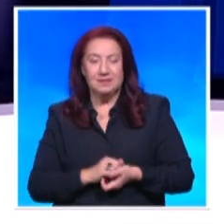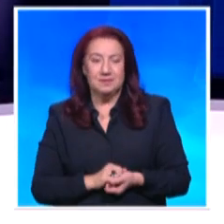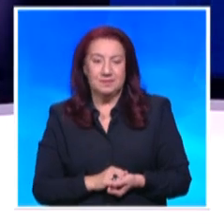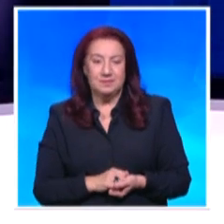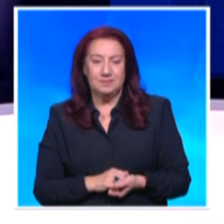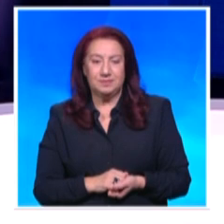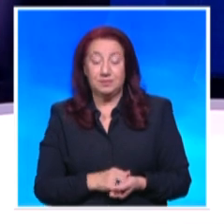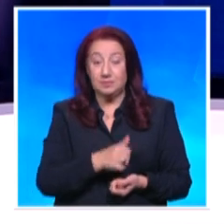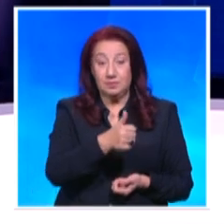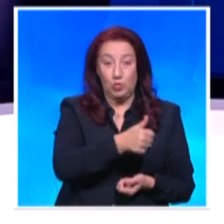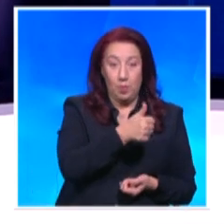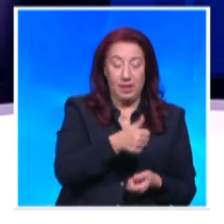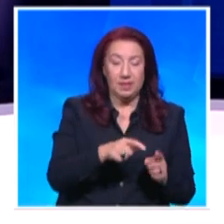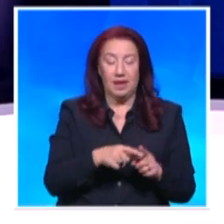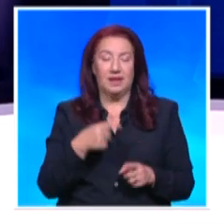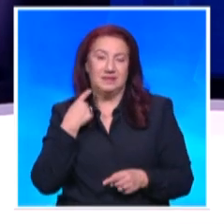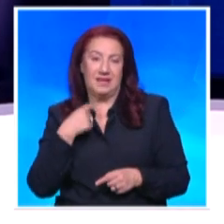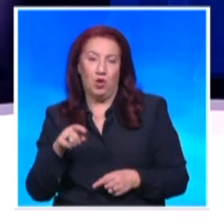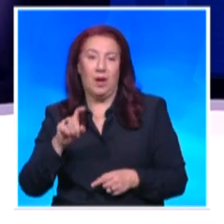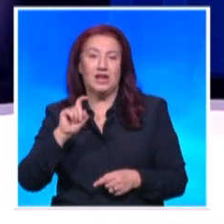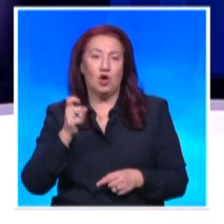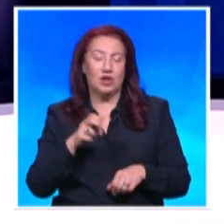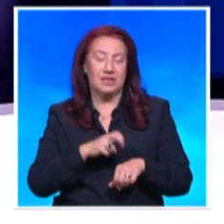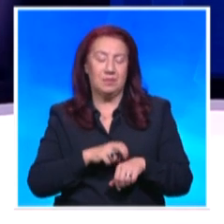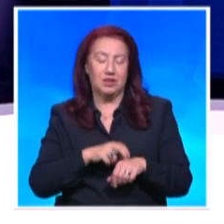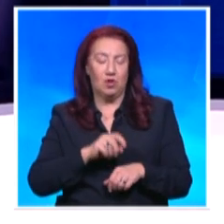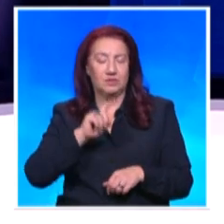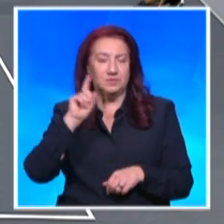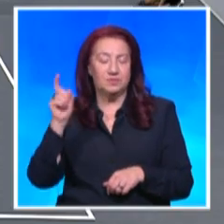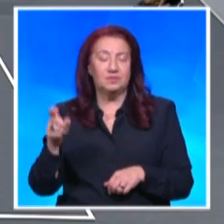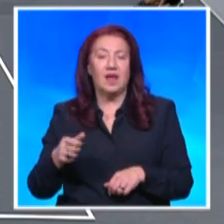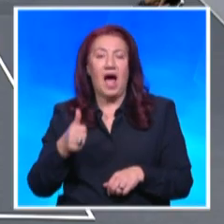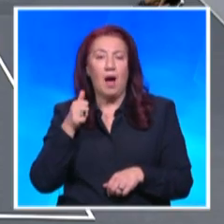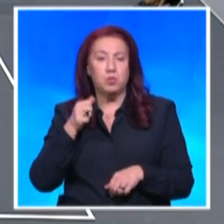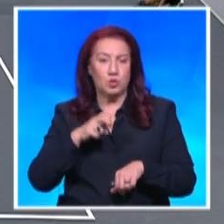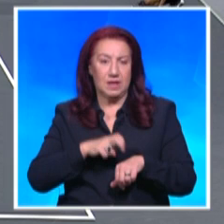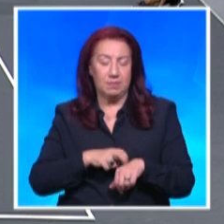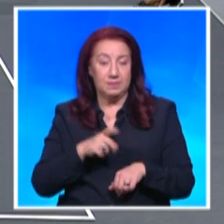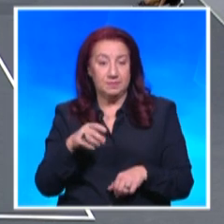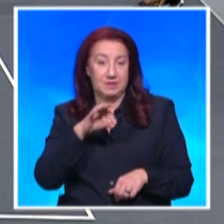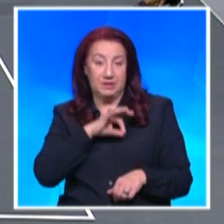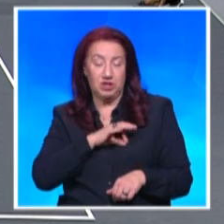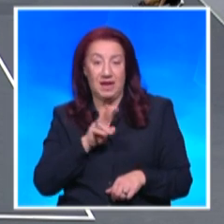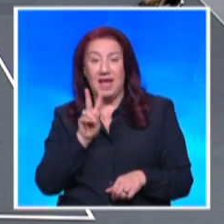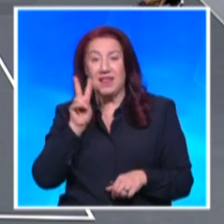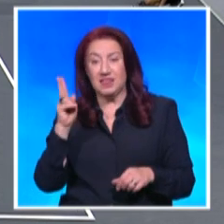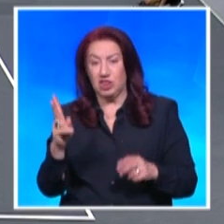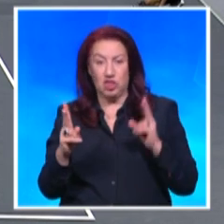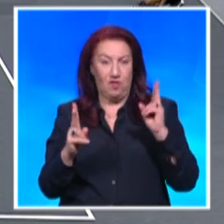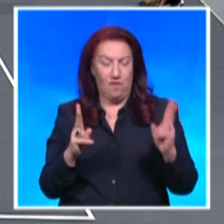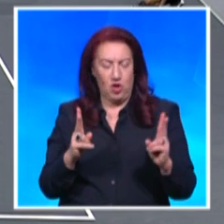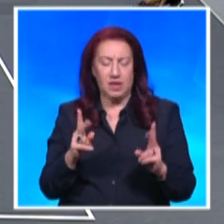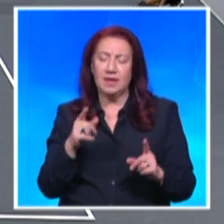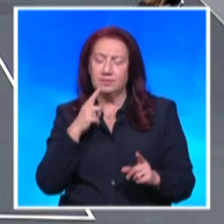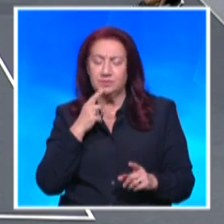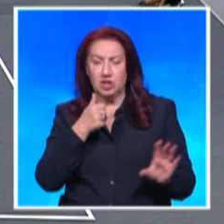Победа и загуба за Григор Димитров на демонстративния тенис турнир в Абу Даби. Първата ни ракета спечели на двойки в тандем с Лойд Харис с